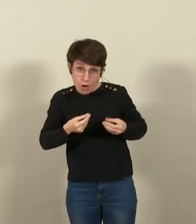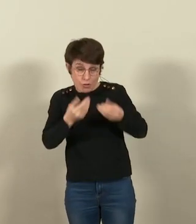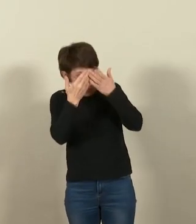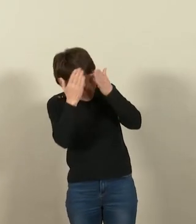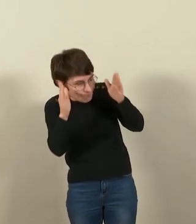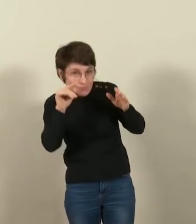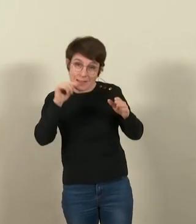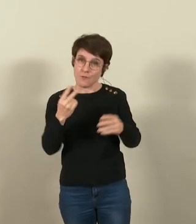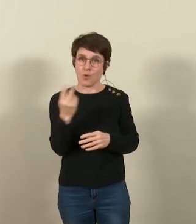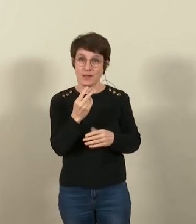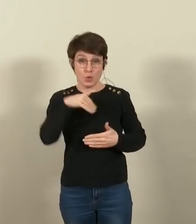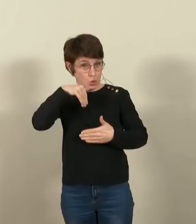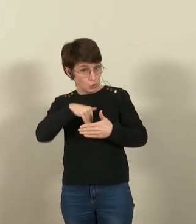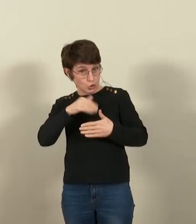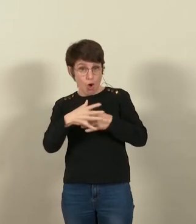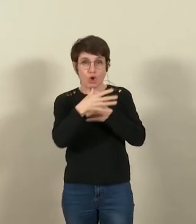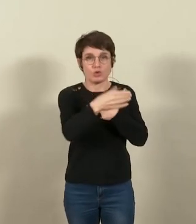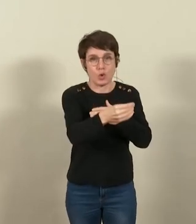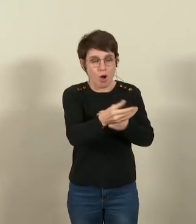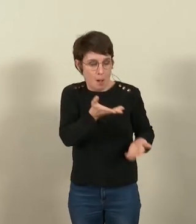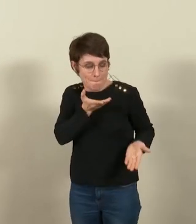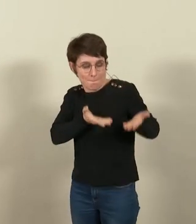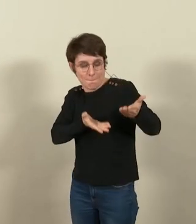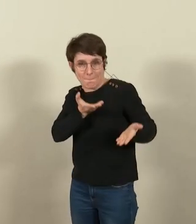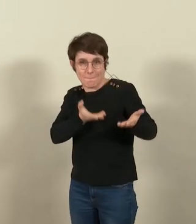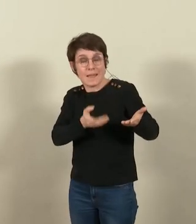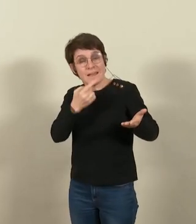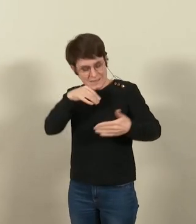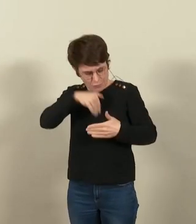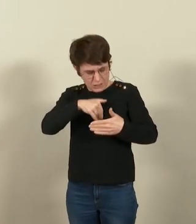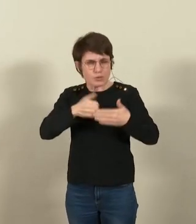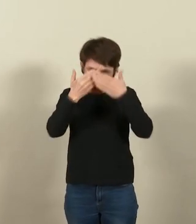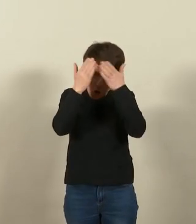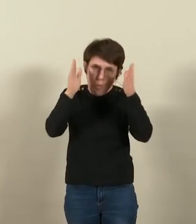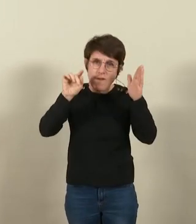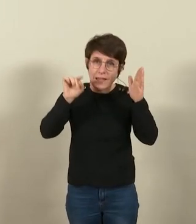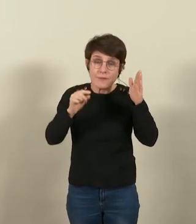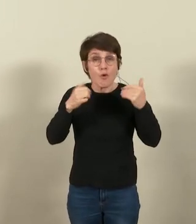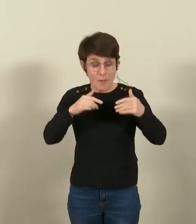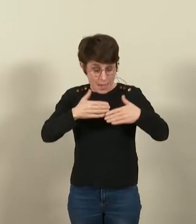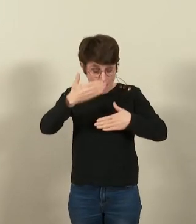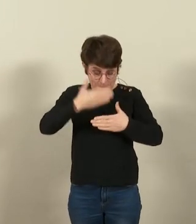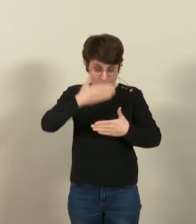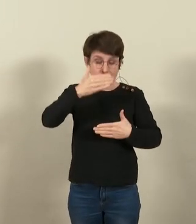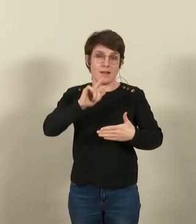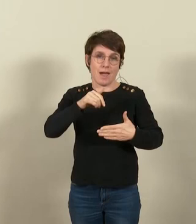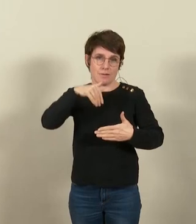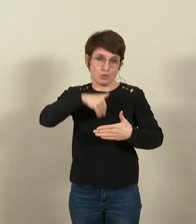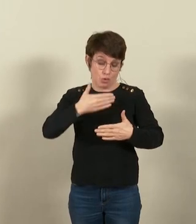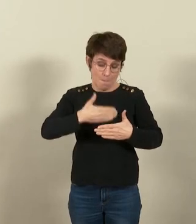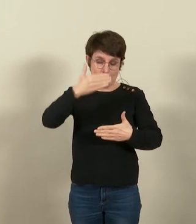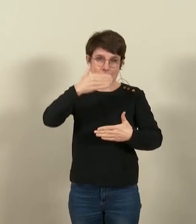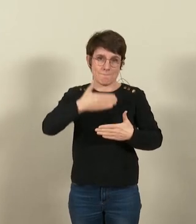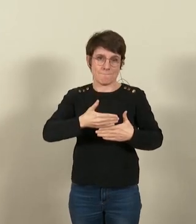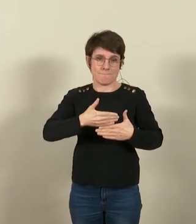il faut les deux et il faut que notre dedans soit ouvert puisse accueillir mais il faut qu'il existe il faut qu'il existe c'est cela